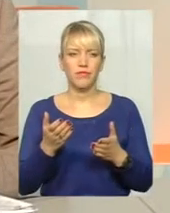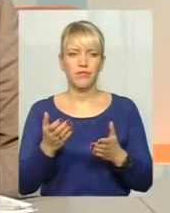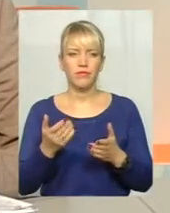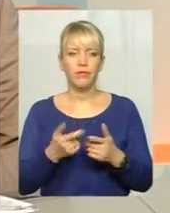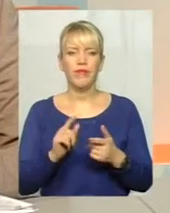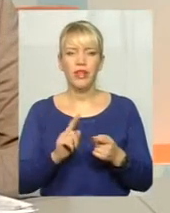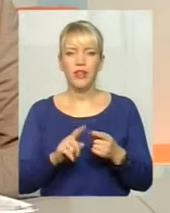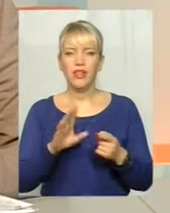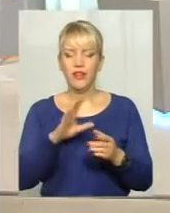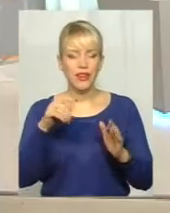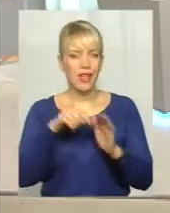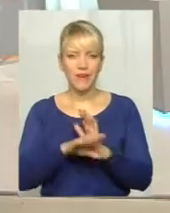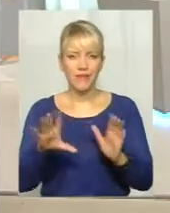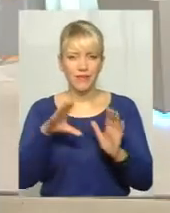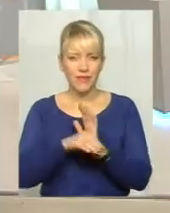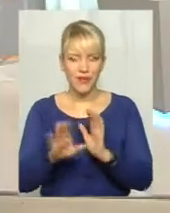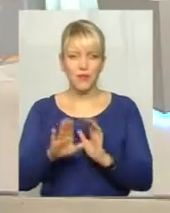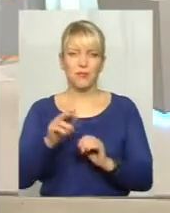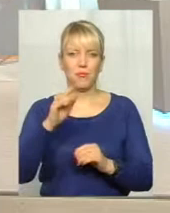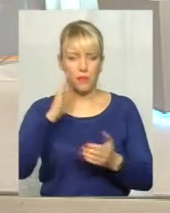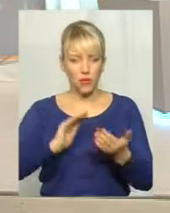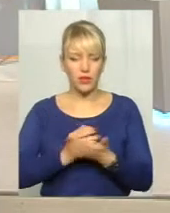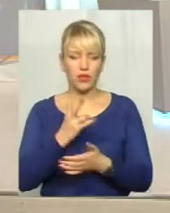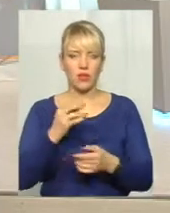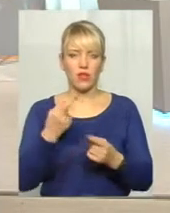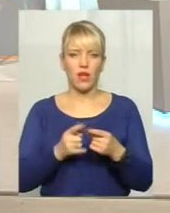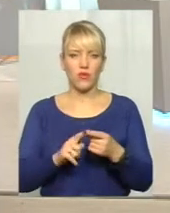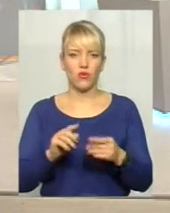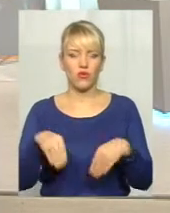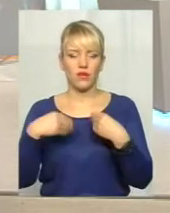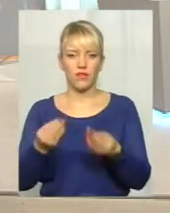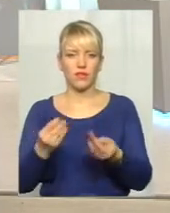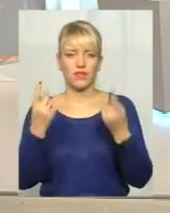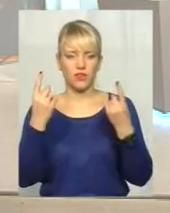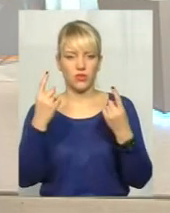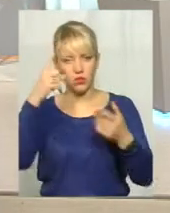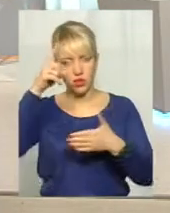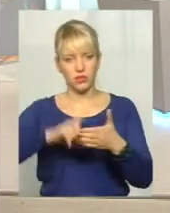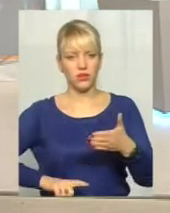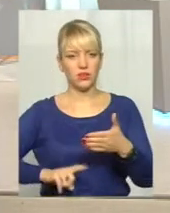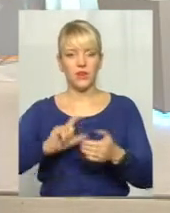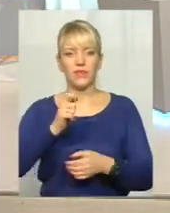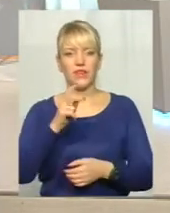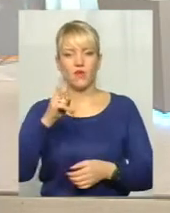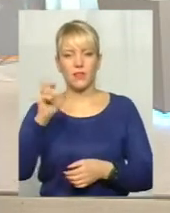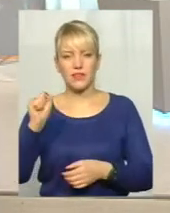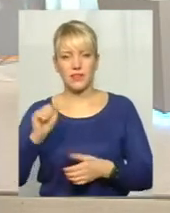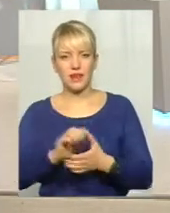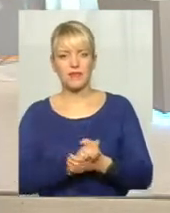Ну, він, так, да, він аполітичний, але на нього покладала дуже велику надію європейська